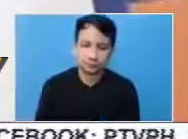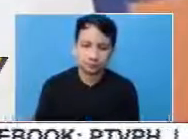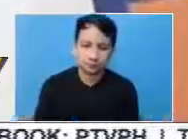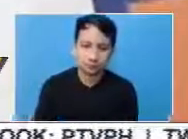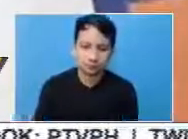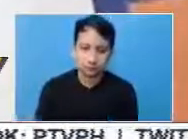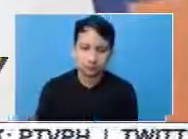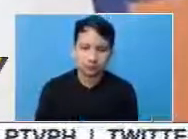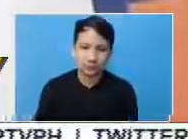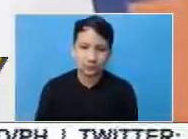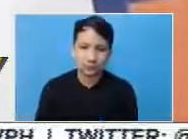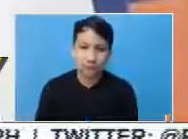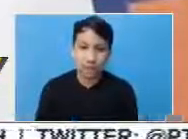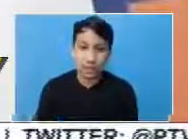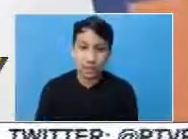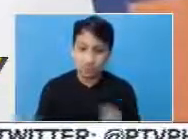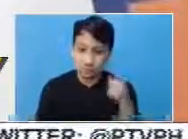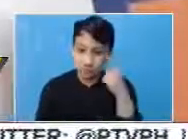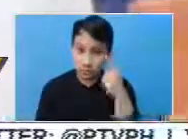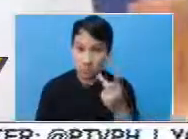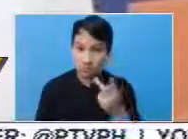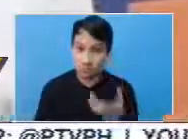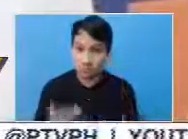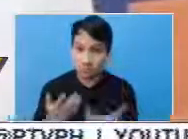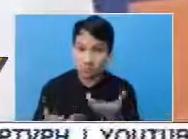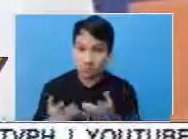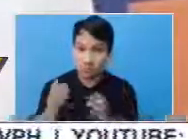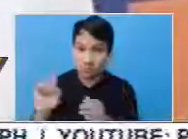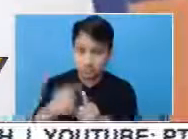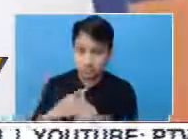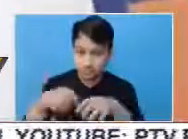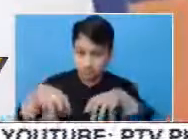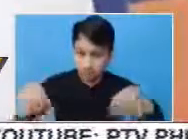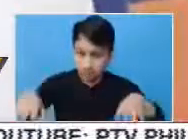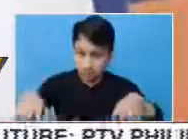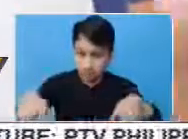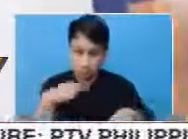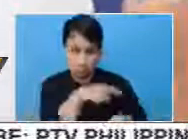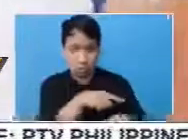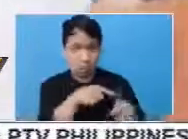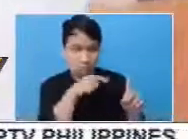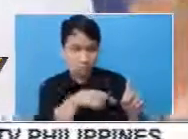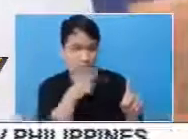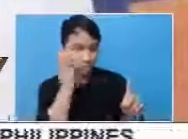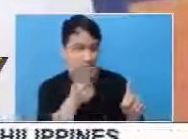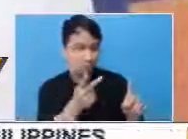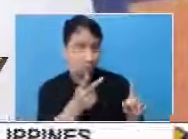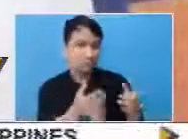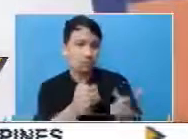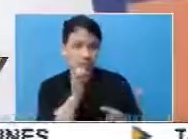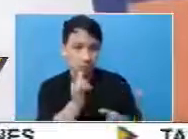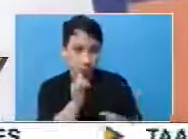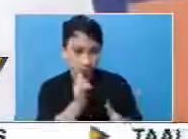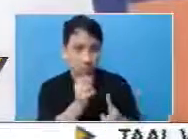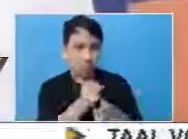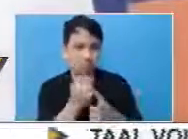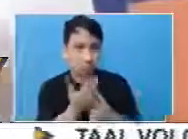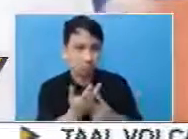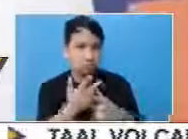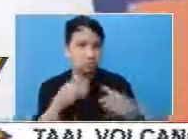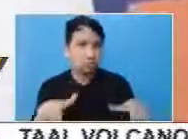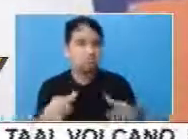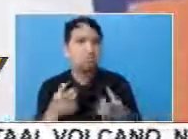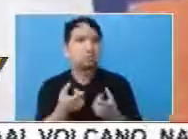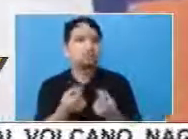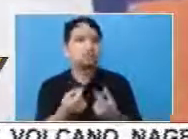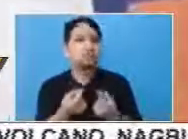po natin dyan, sir, meron tayong pakialam. Kung meron po tayong napapansin sa ating kapaligiran, hindi lang po yung mga nasa larangan po ng pagsisirbisyong bayan. Kung